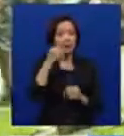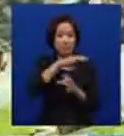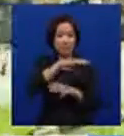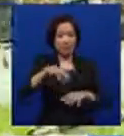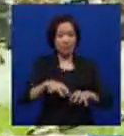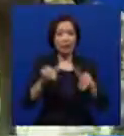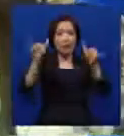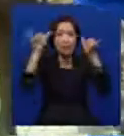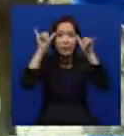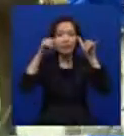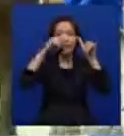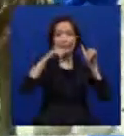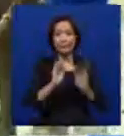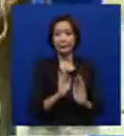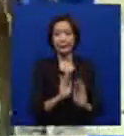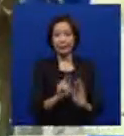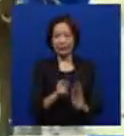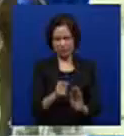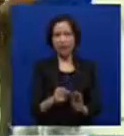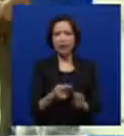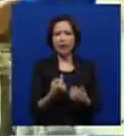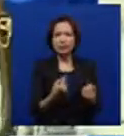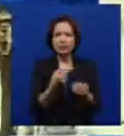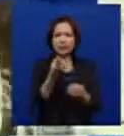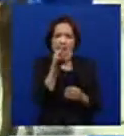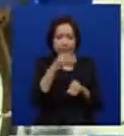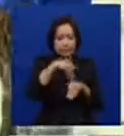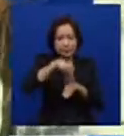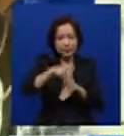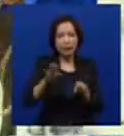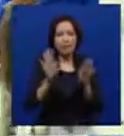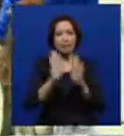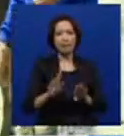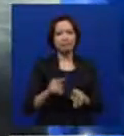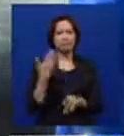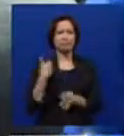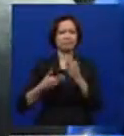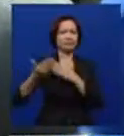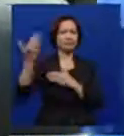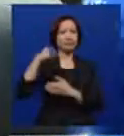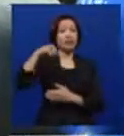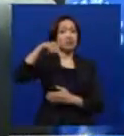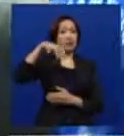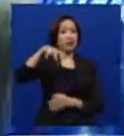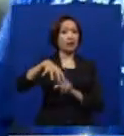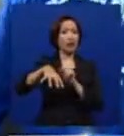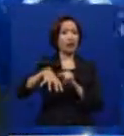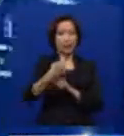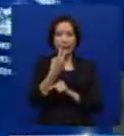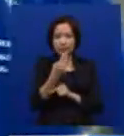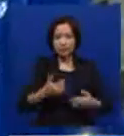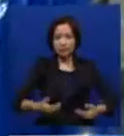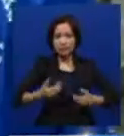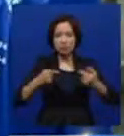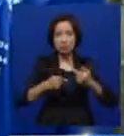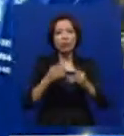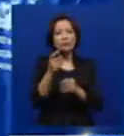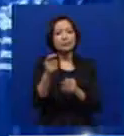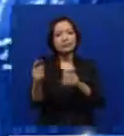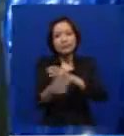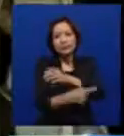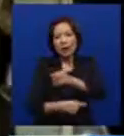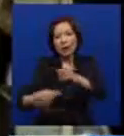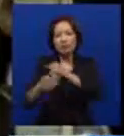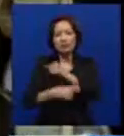นแหล่งศึกษาเรียนรู้การทำนาแบบดั้งเดิมแล้วที่นี่ยังเป็นอีกหนึ่งสถานที่ที่สะท้อนให้เห็นภาพชีวิตชาวนาชนบทไท